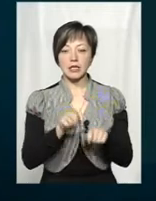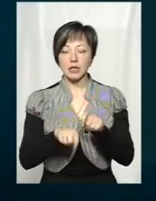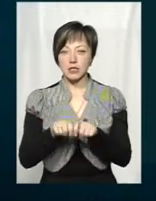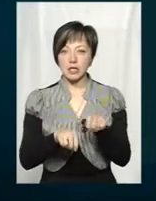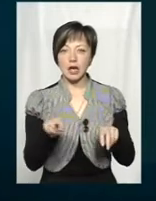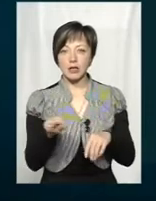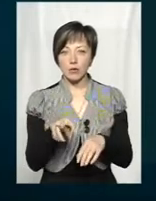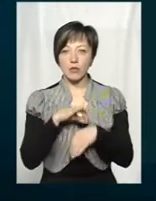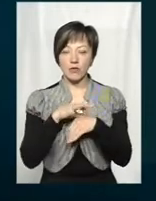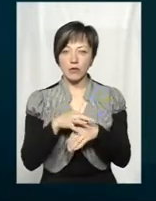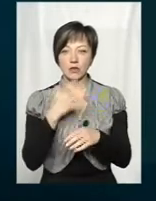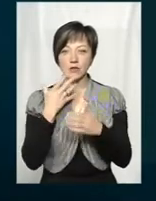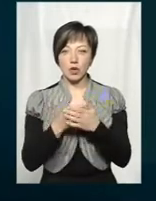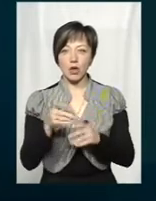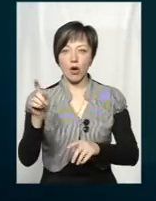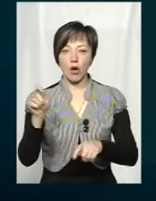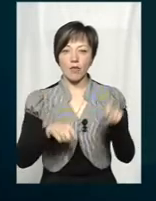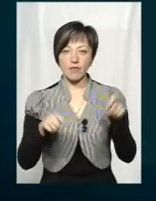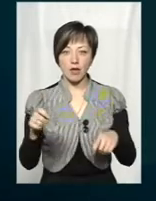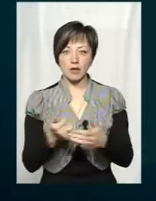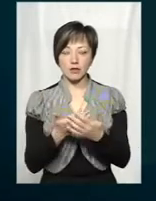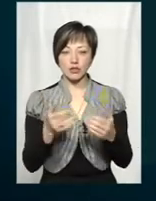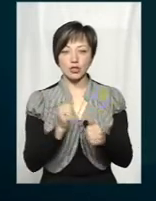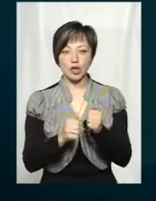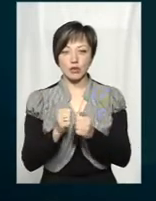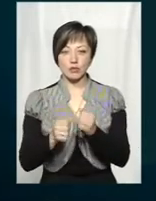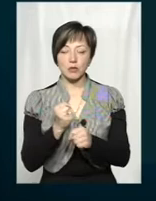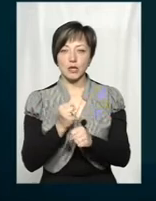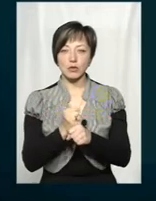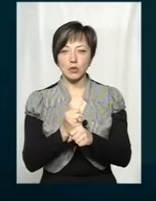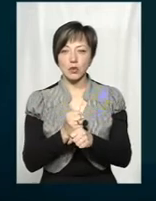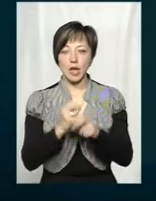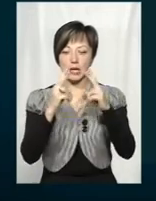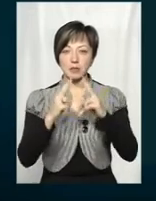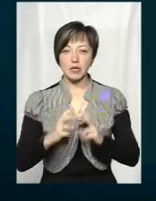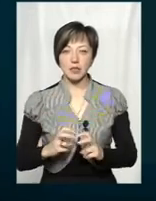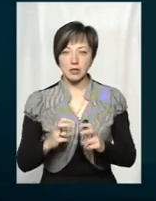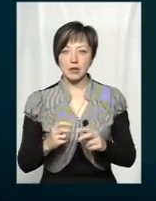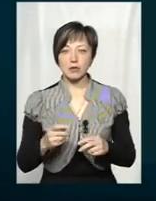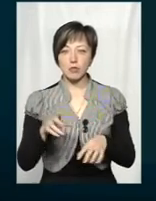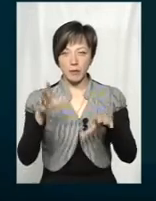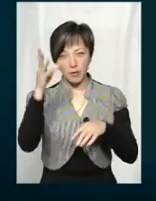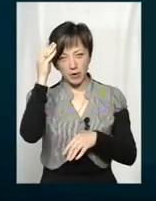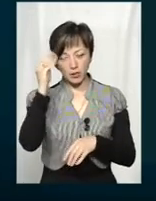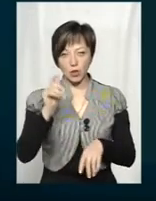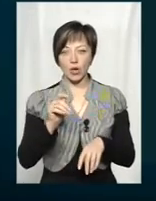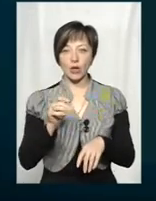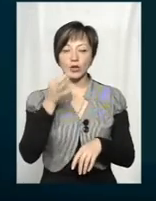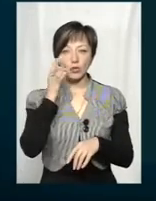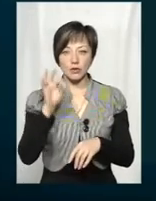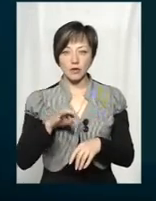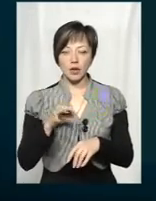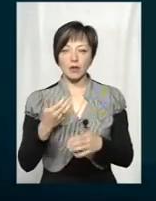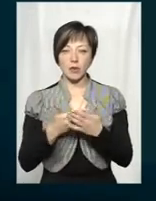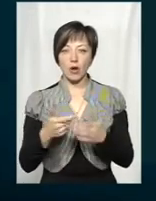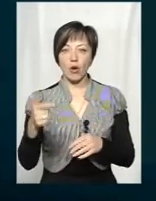проводять свої сходки, конференції всякі. Часто вони працюють в експедиції, якщо набратися певного досвіду. І в Городоцькому районі,